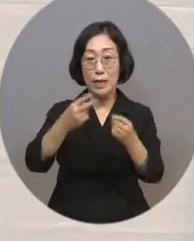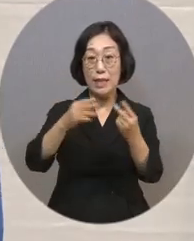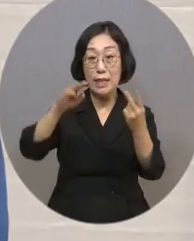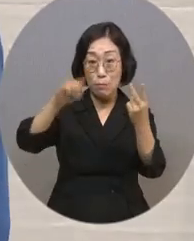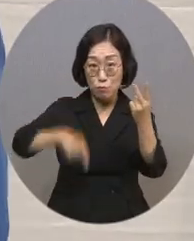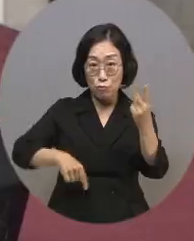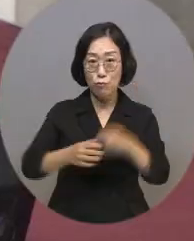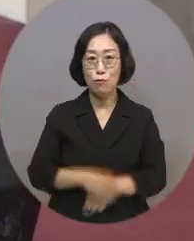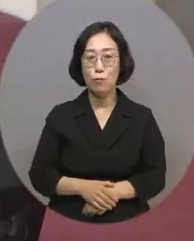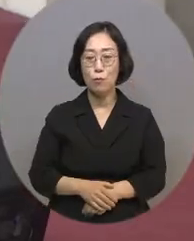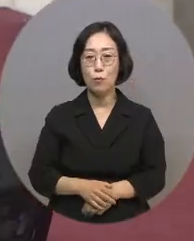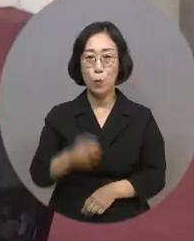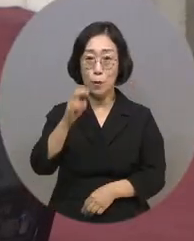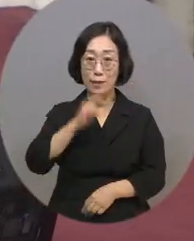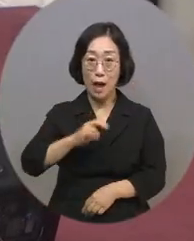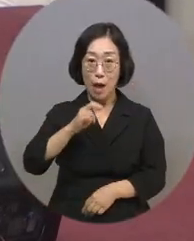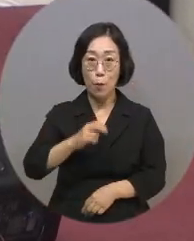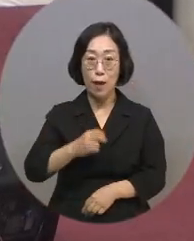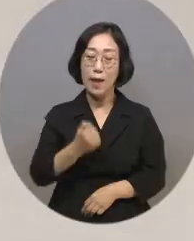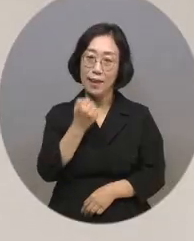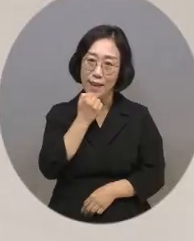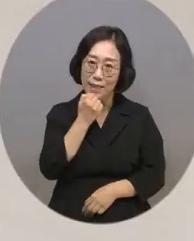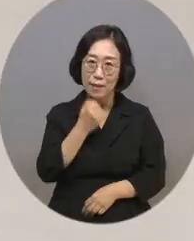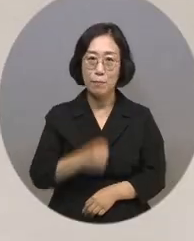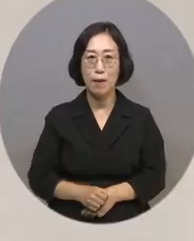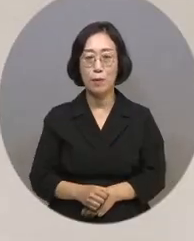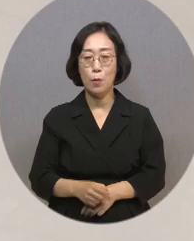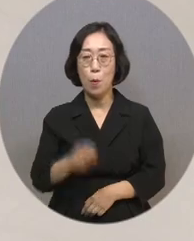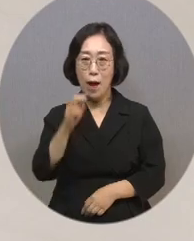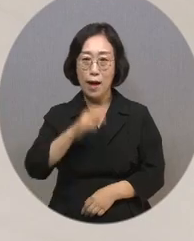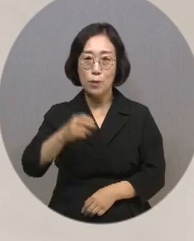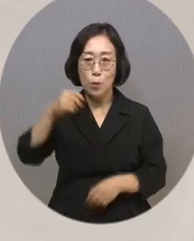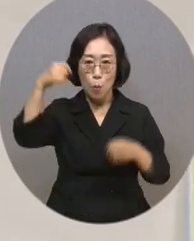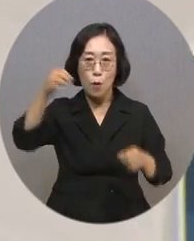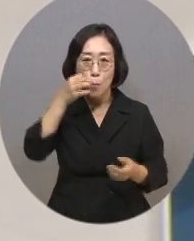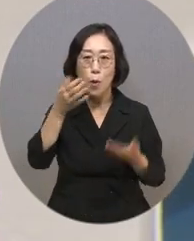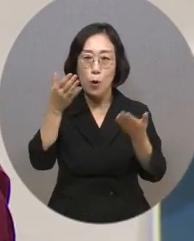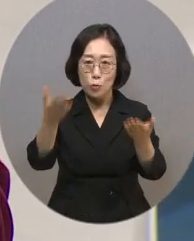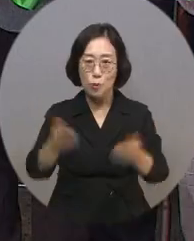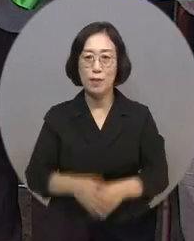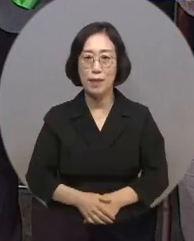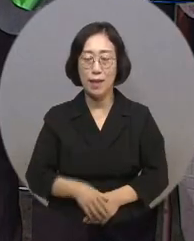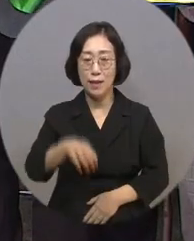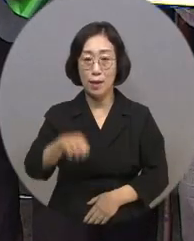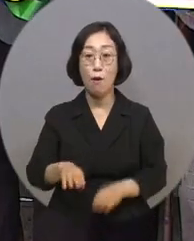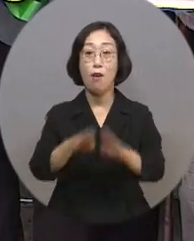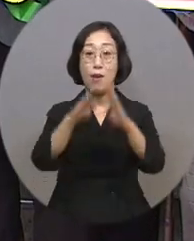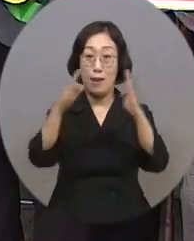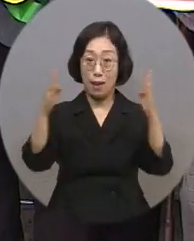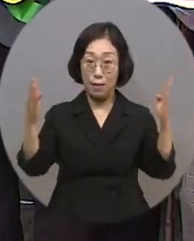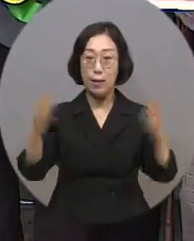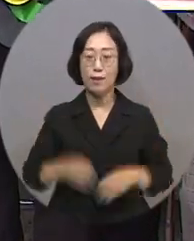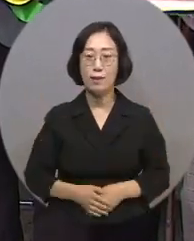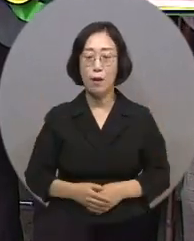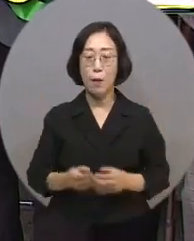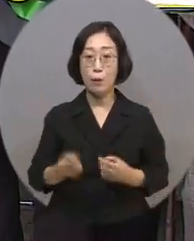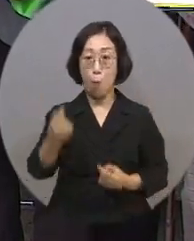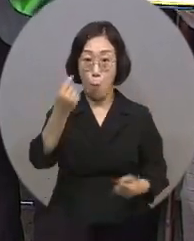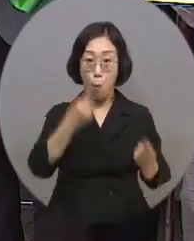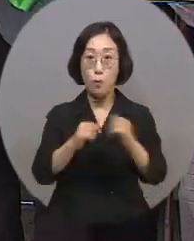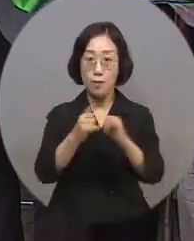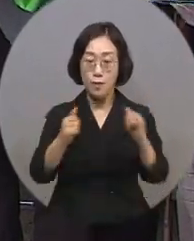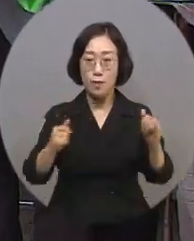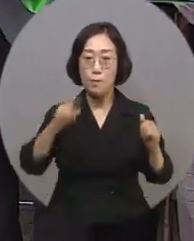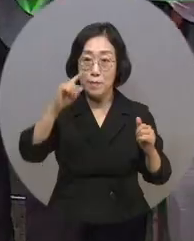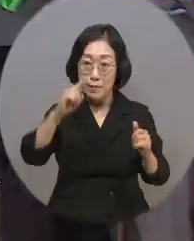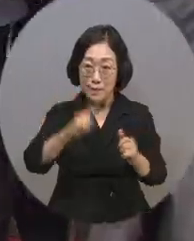가수 정연아의 진행으로 축하 공연이 진행됐습니다. 써노호텔의 개관으로 앞으로 많은 방문객이 자연